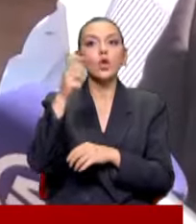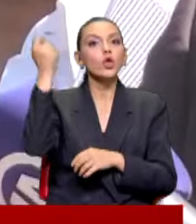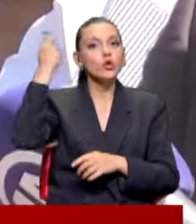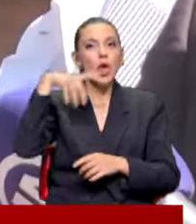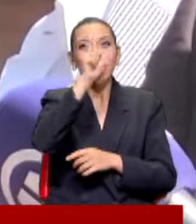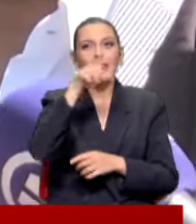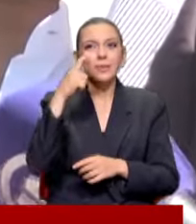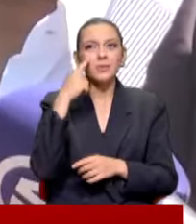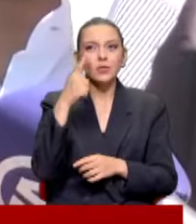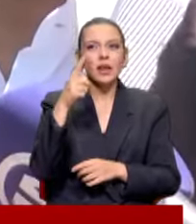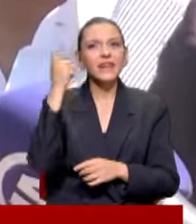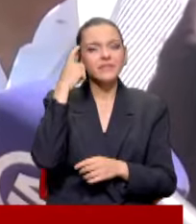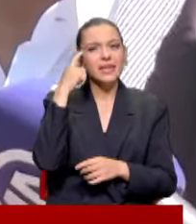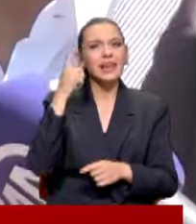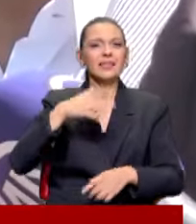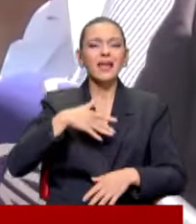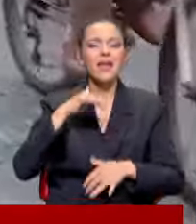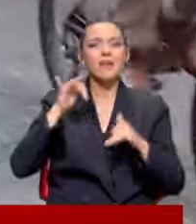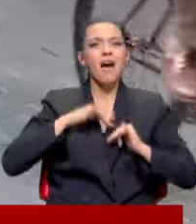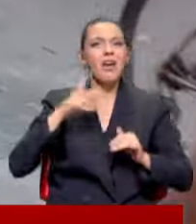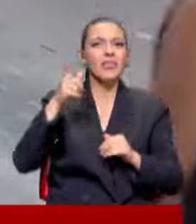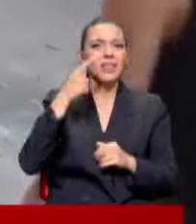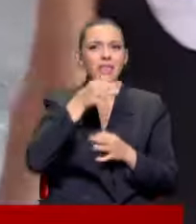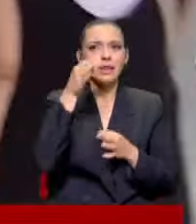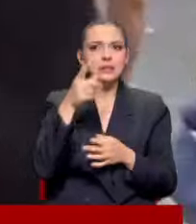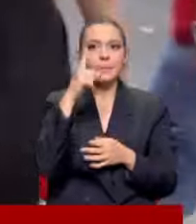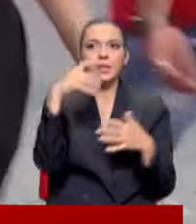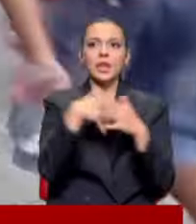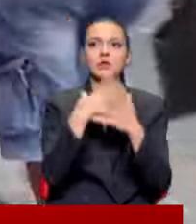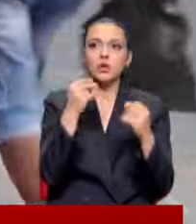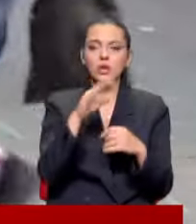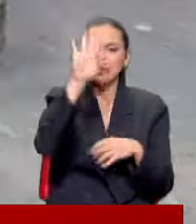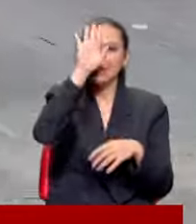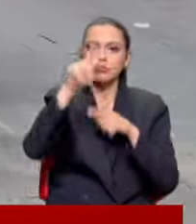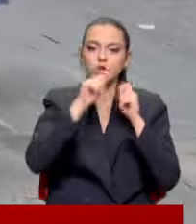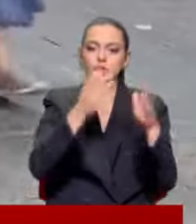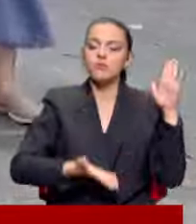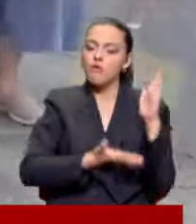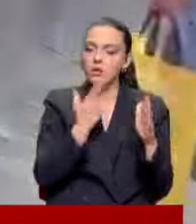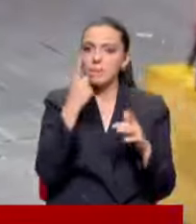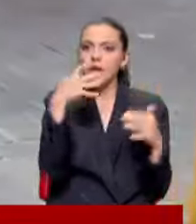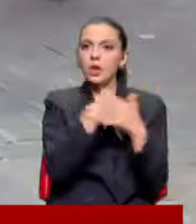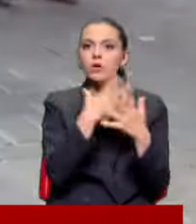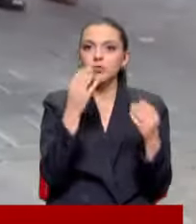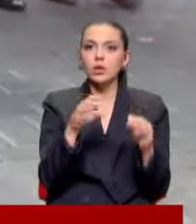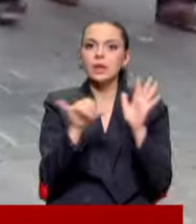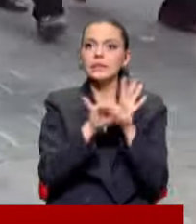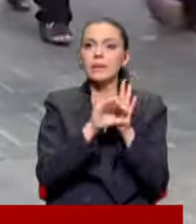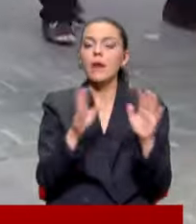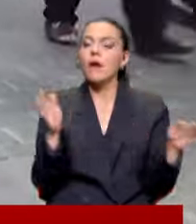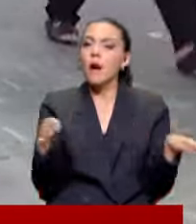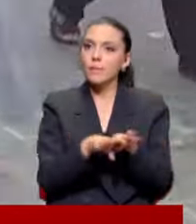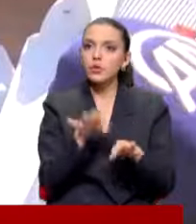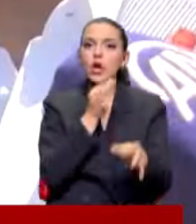yönetimdeki acziyetin, savrulmanın ifadesidir. Bir gece oluyor, İstanbul Sözleşmesi kalkıyor. Bir gece oluyor, Instagram'ı kapatıyor,